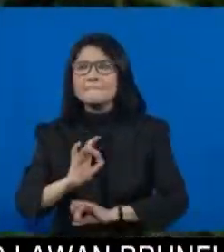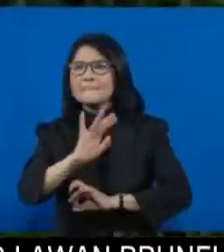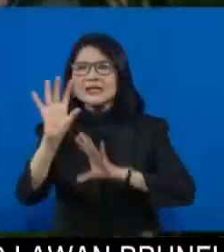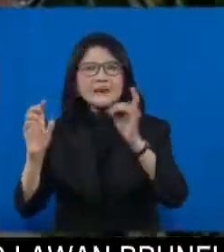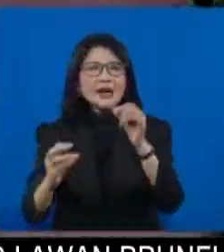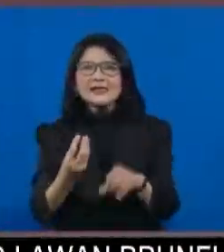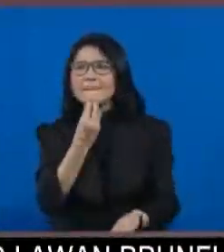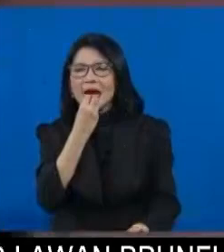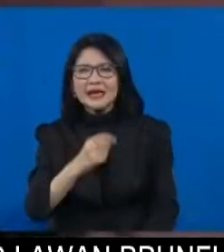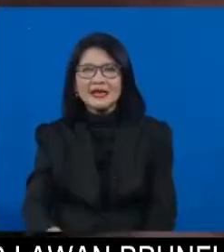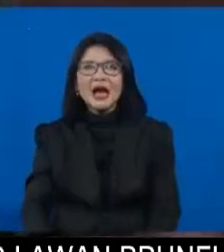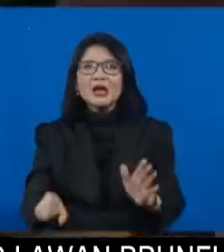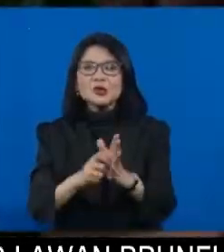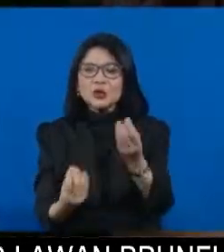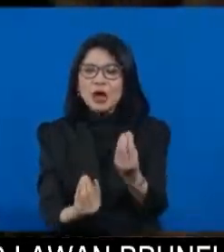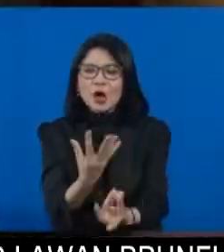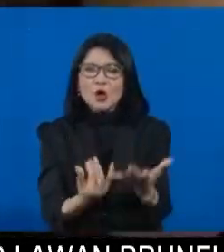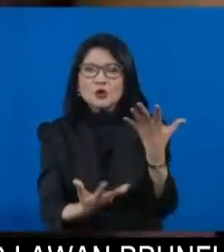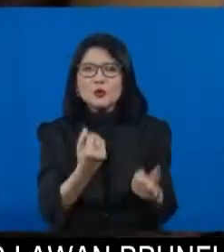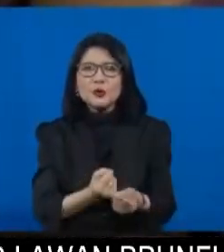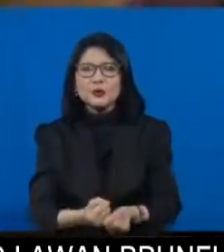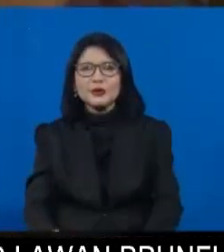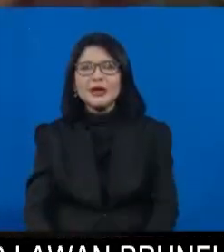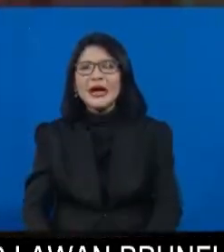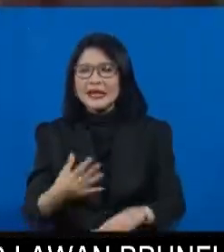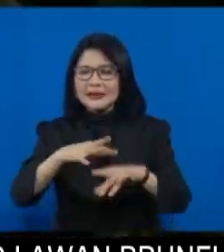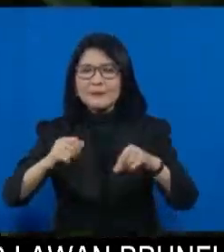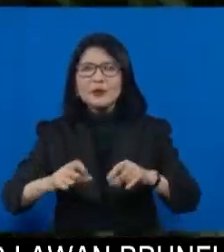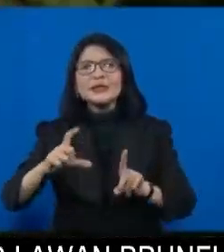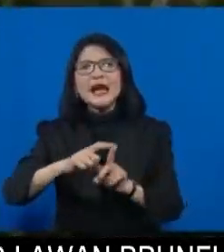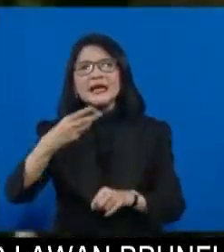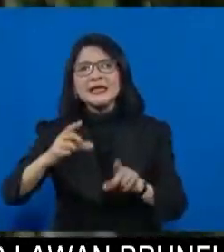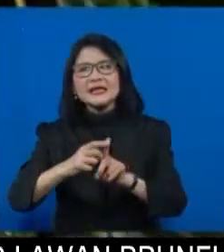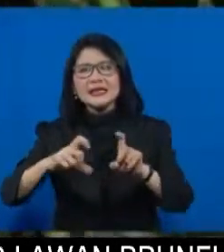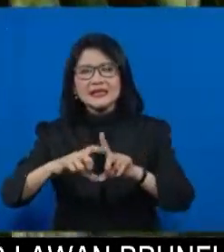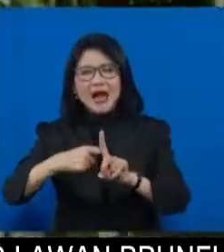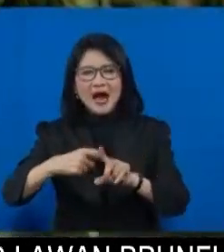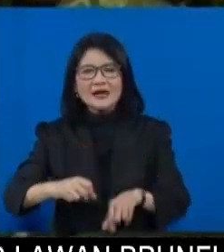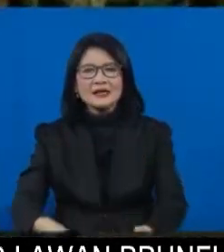jenis pakan, seperti rumput gajah, tebon jagung, dan dedak. Yeay!